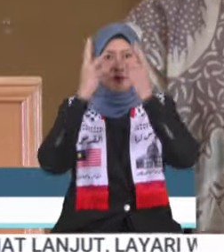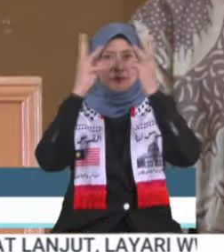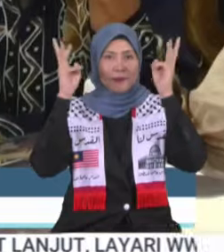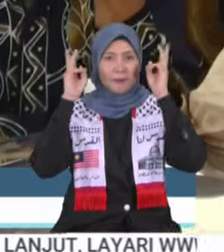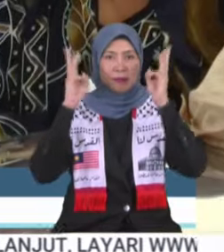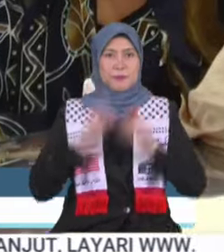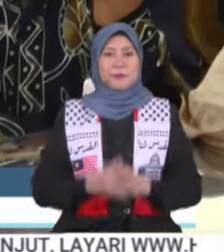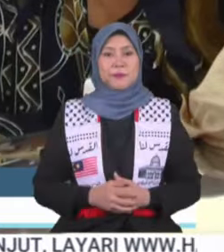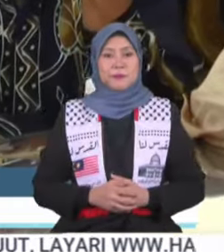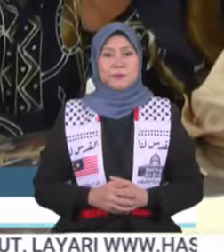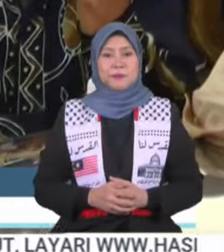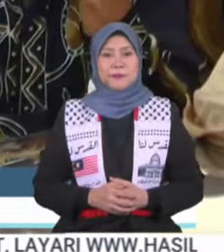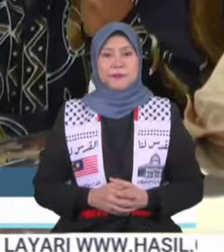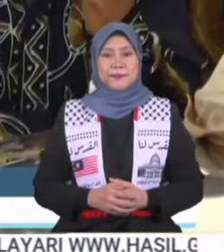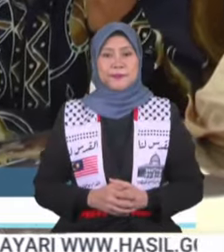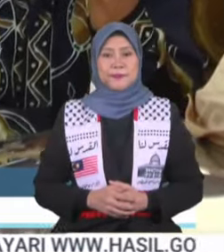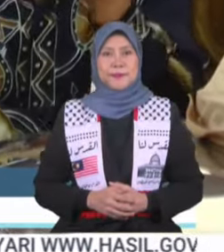ini.